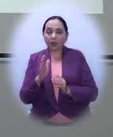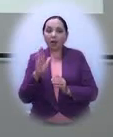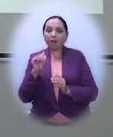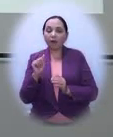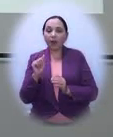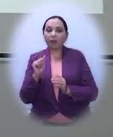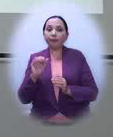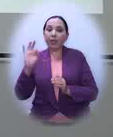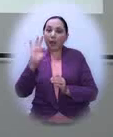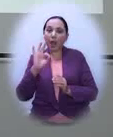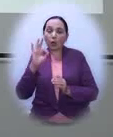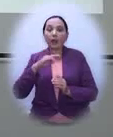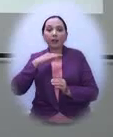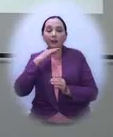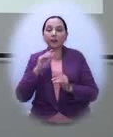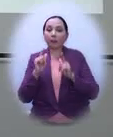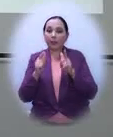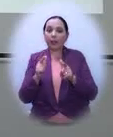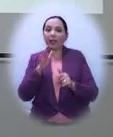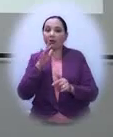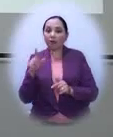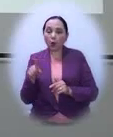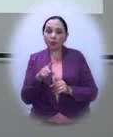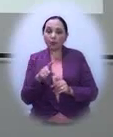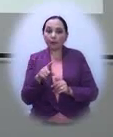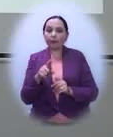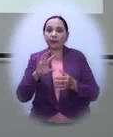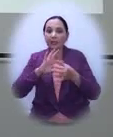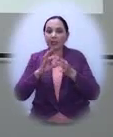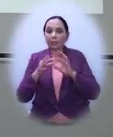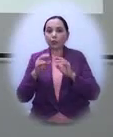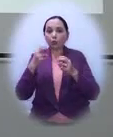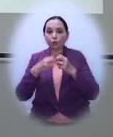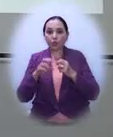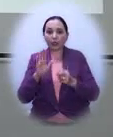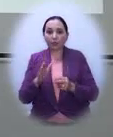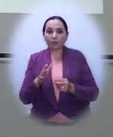va harorat yetib kelgan vaqtida zanjirni uzadi.